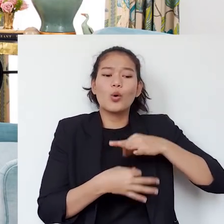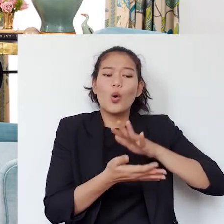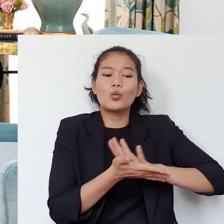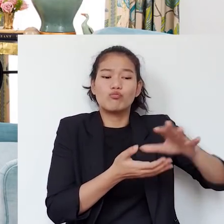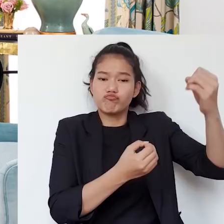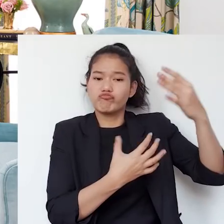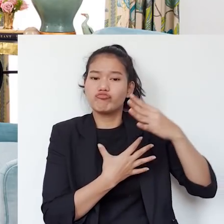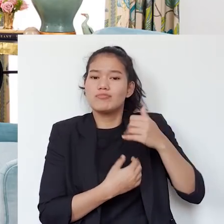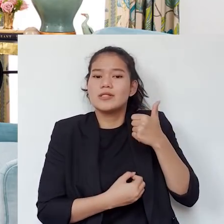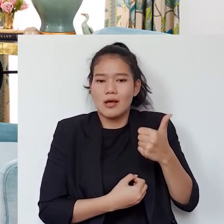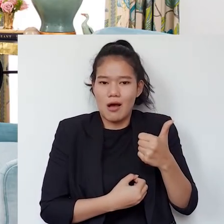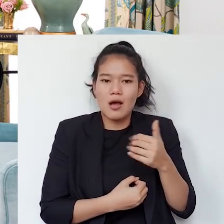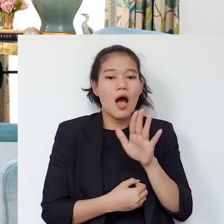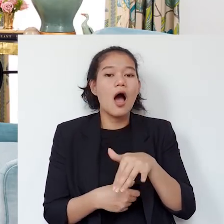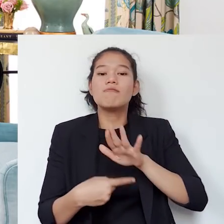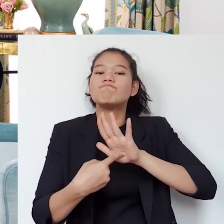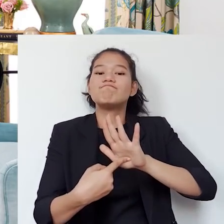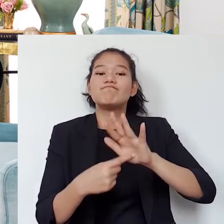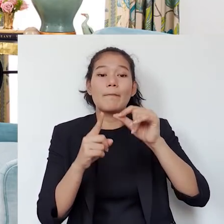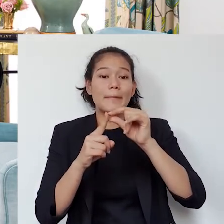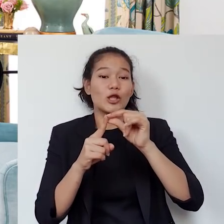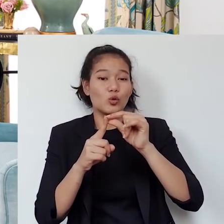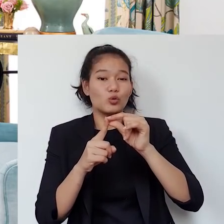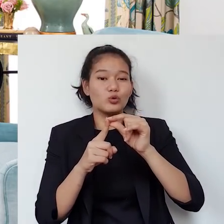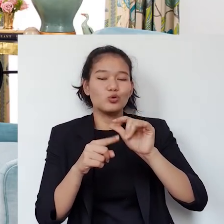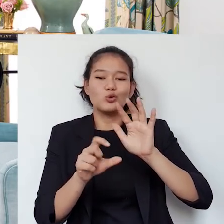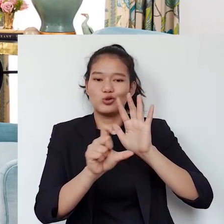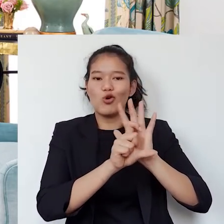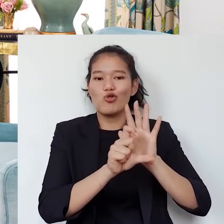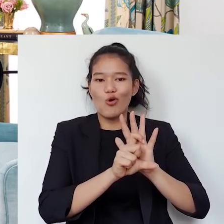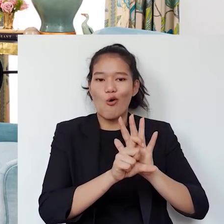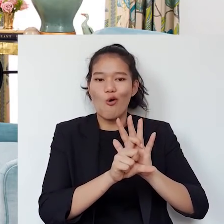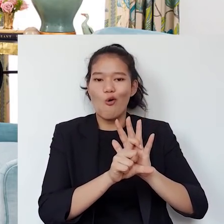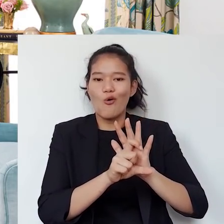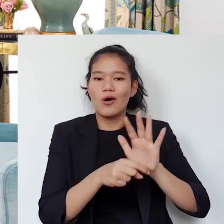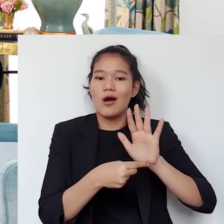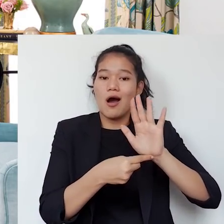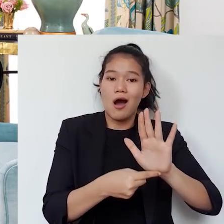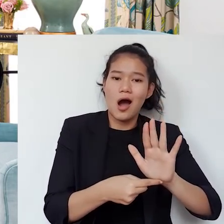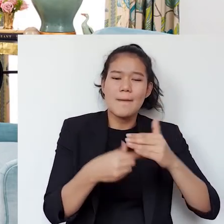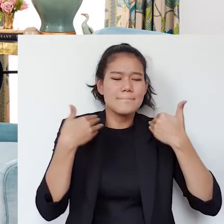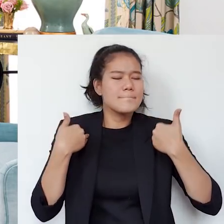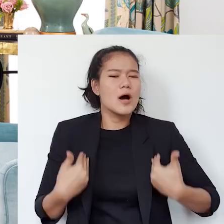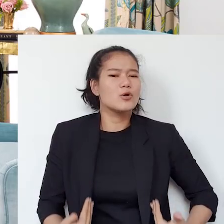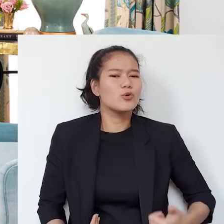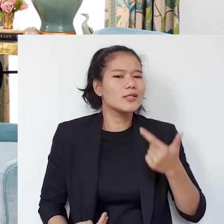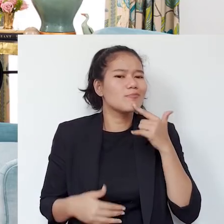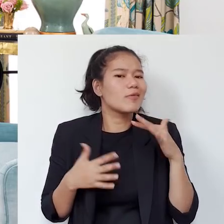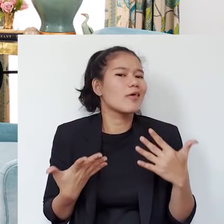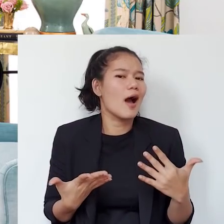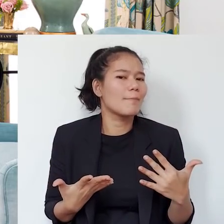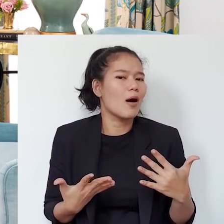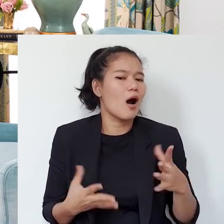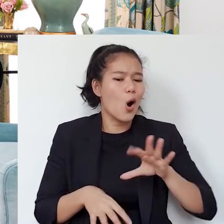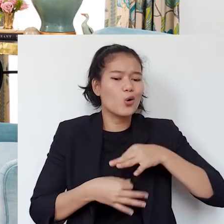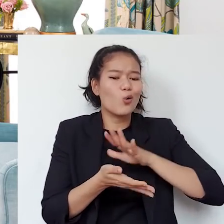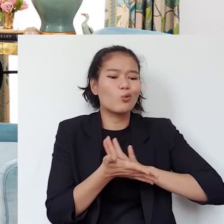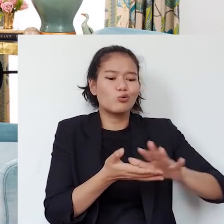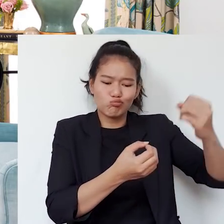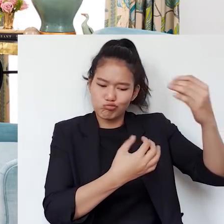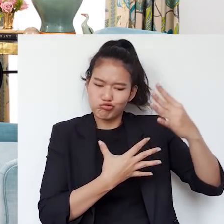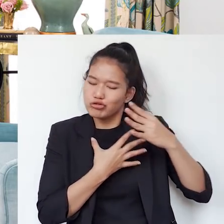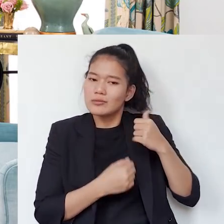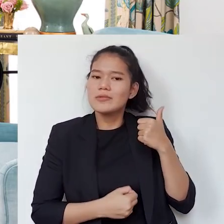Petrus adalah gambaran yang bisa menunjukkan kepada kita manusia seperti apa yang bisa dipenuhi oleh Roh